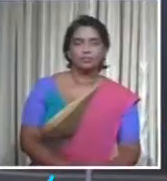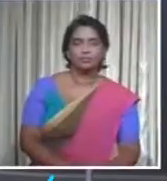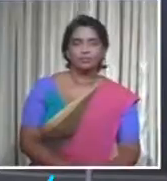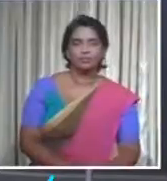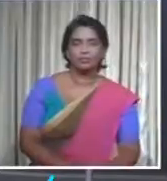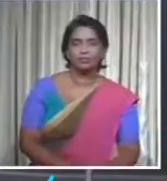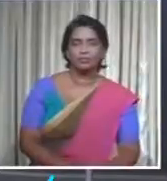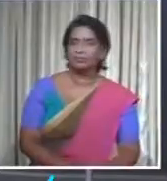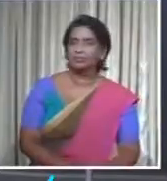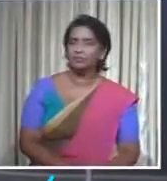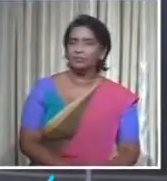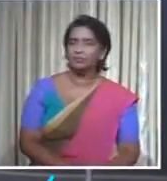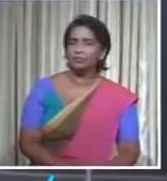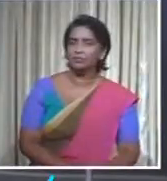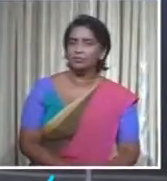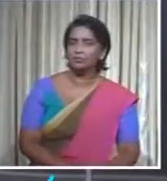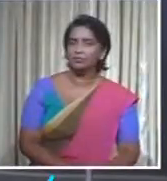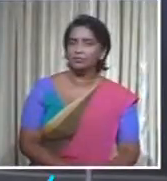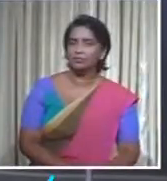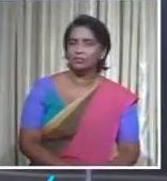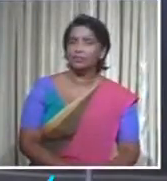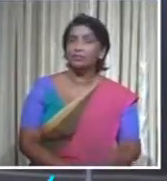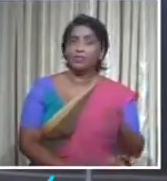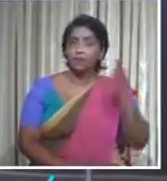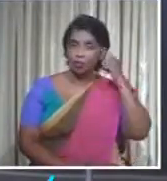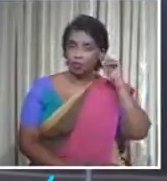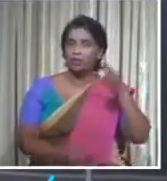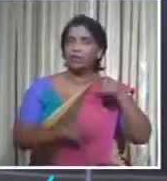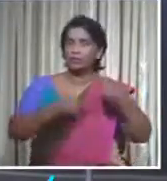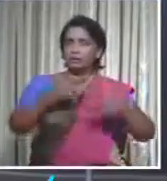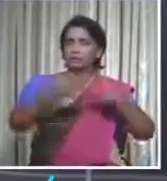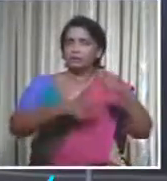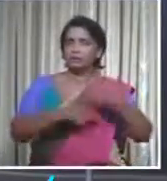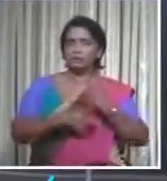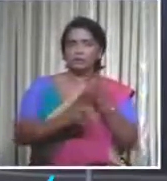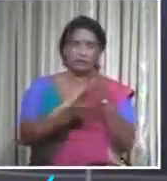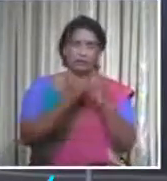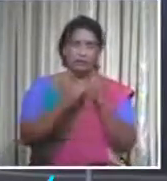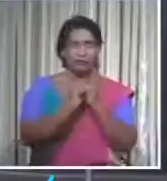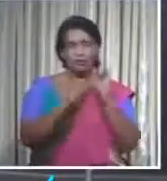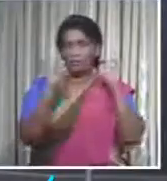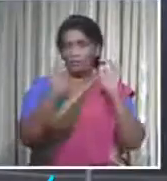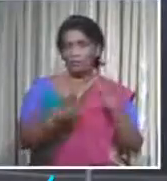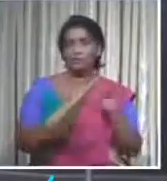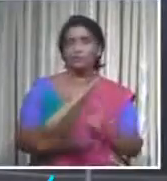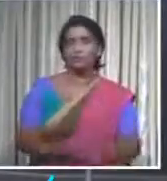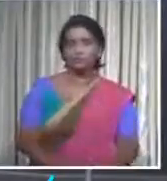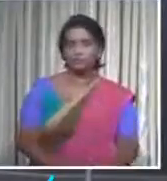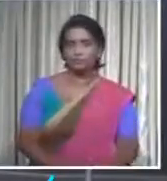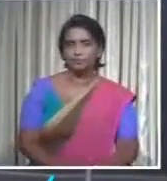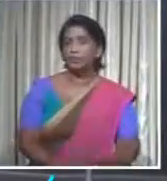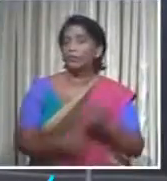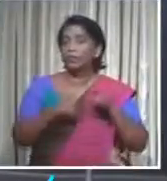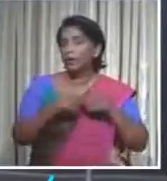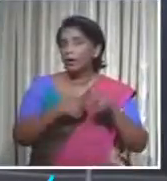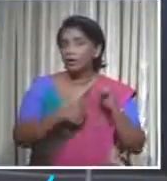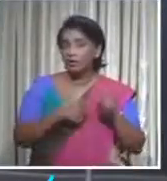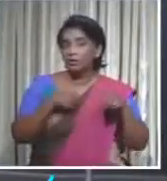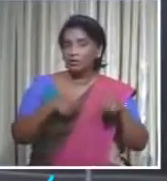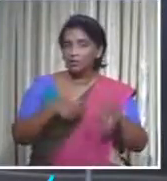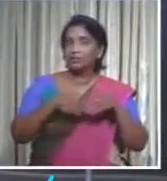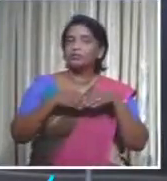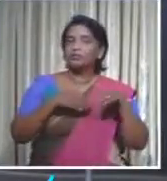කතානායකතුමනි මේ පිළිමදව දිගින් දිකට විග්‍රහ කරන්න යන්නේ හේතුව තමයි මේ වන